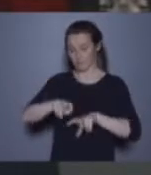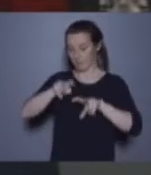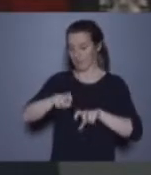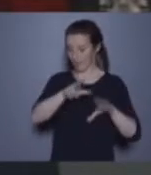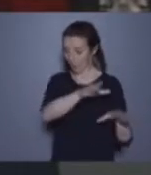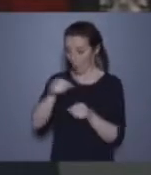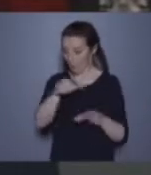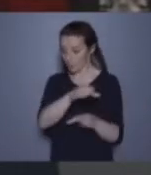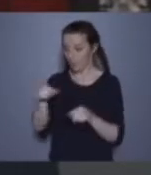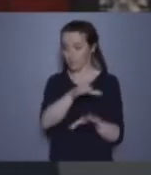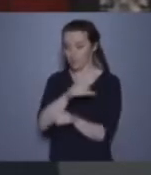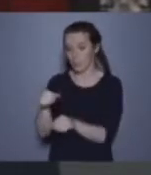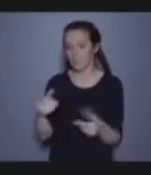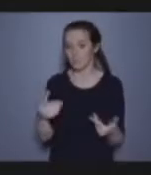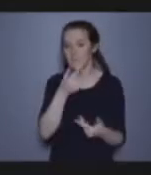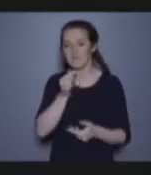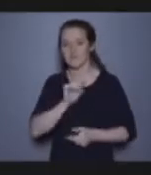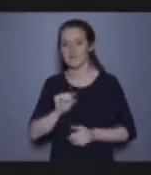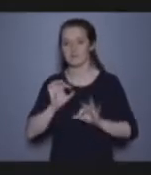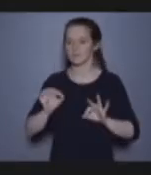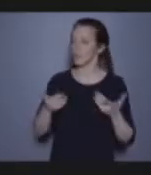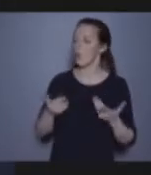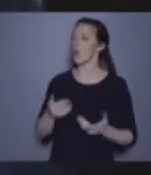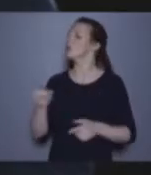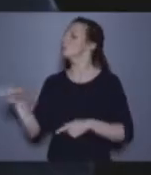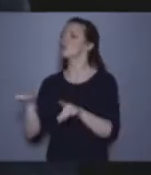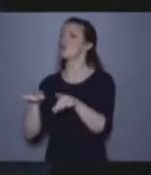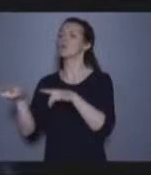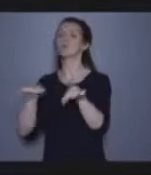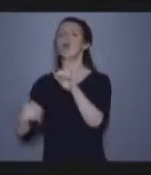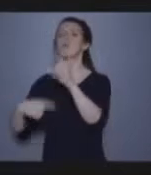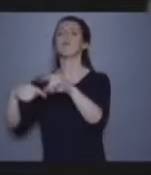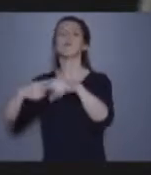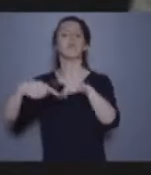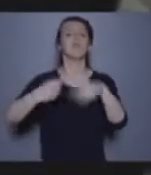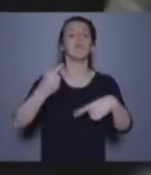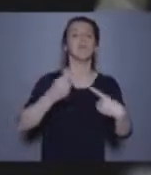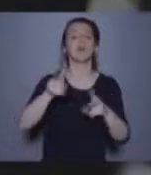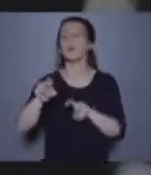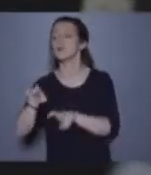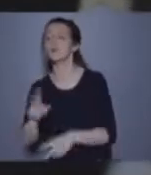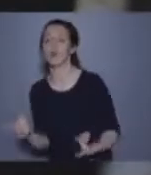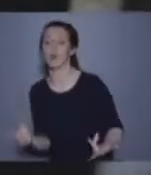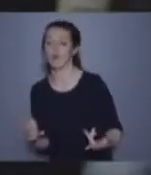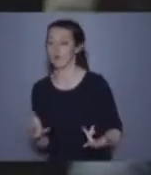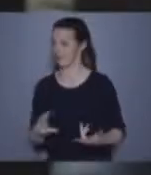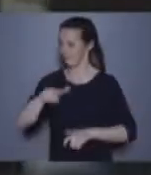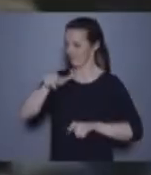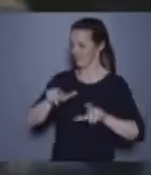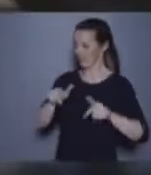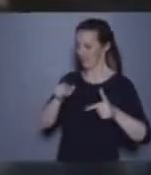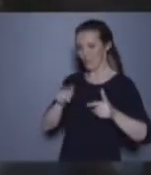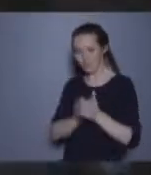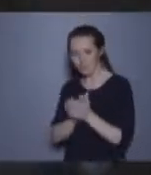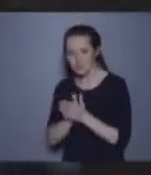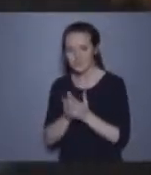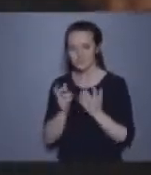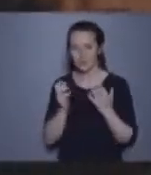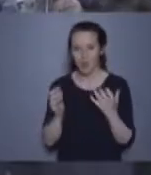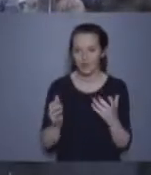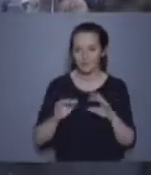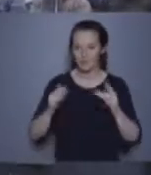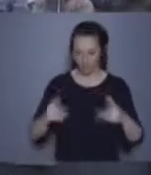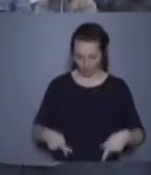agricole. Vous ne pouvez pas aller dire aux gens, eh bien maintenant, 2, 3, 4, 5, toi, tu es paysan. Il faut que les gens en aient envie, il faut que la vie soit vivable, il faut